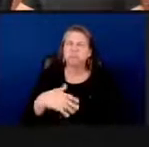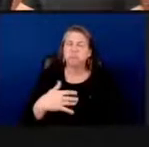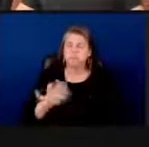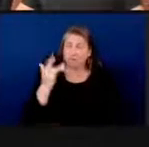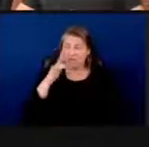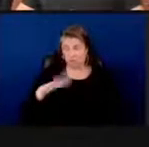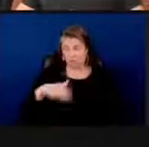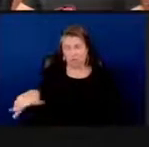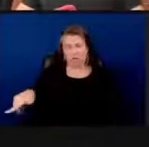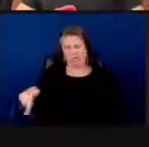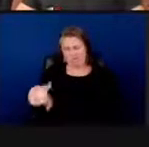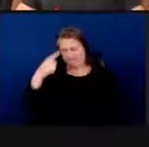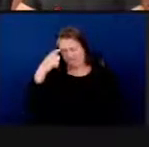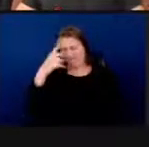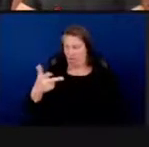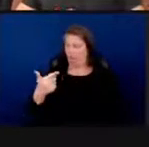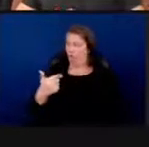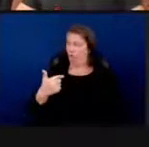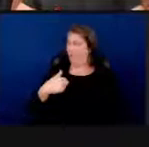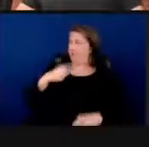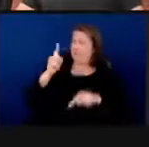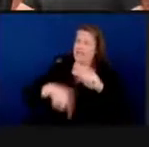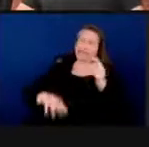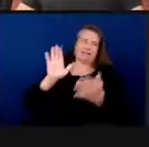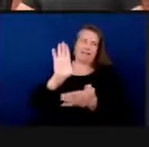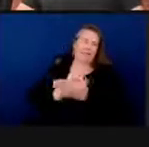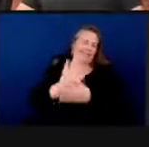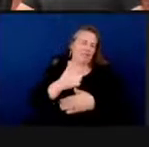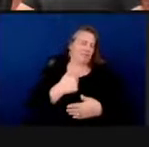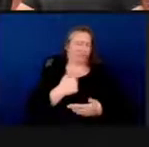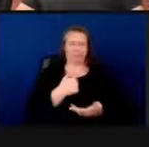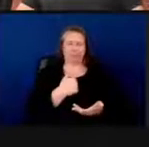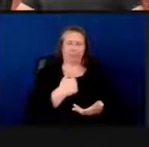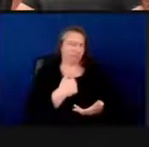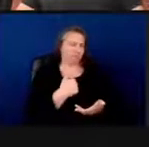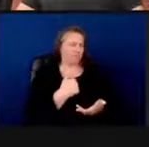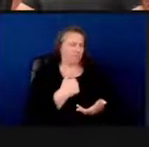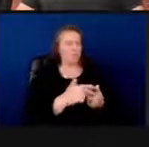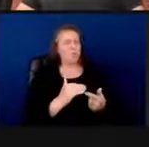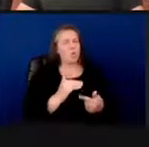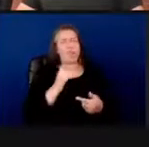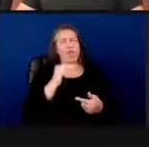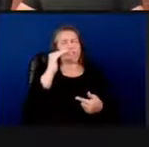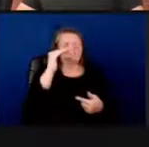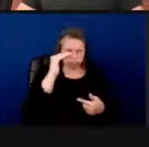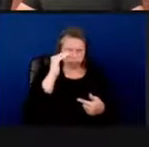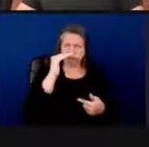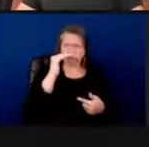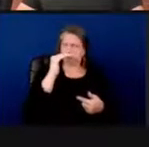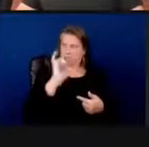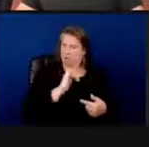yanayohitajika, ambayo mafunzo ambayo yataweza kuwasaidia wakati wanaenda kufanya kazi.